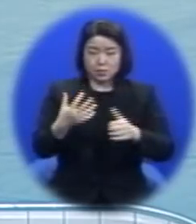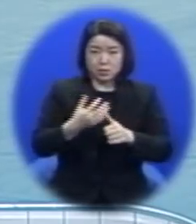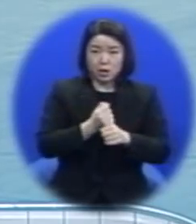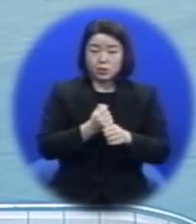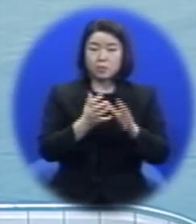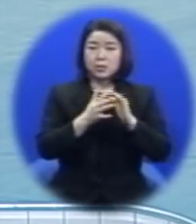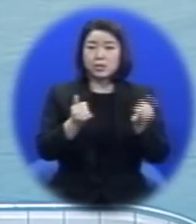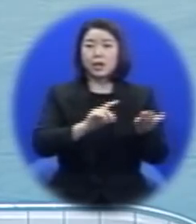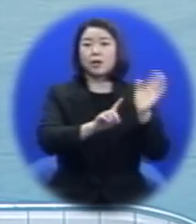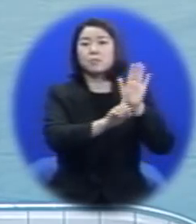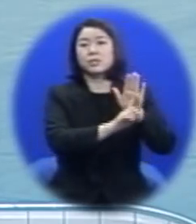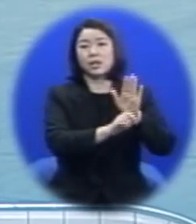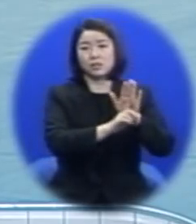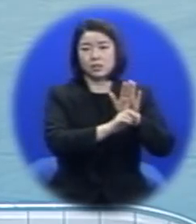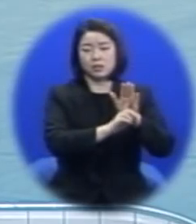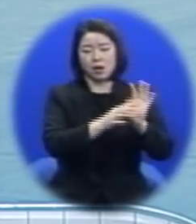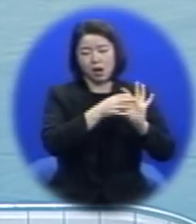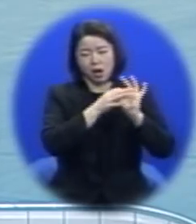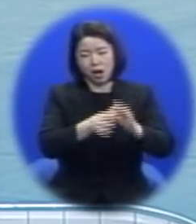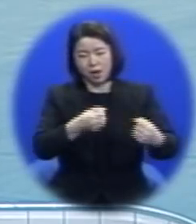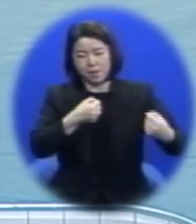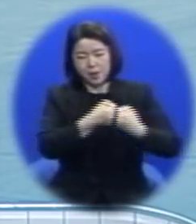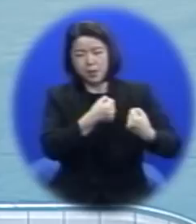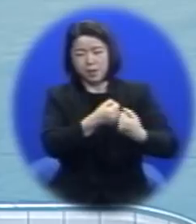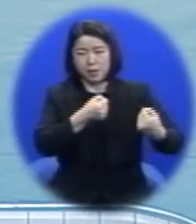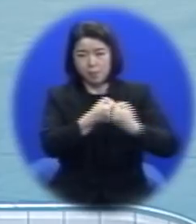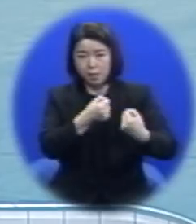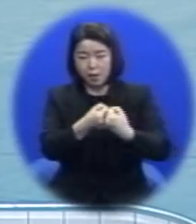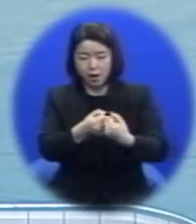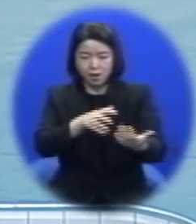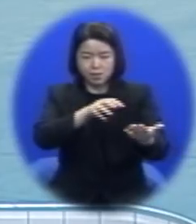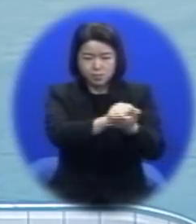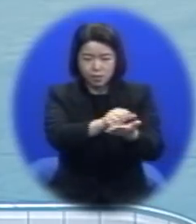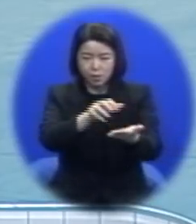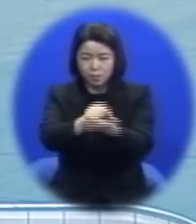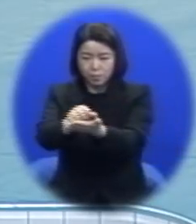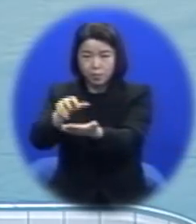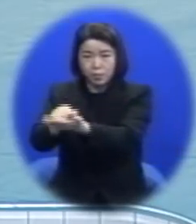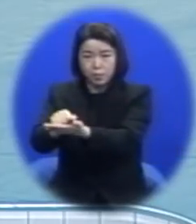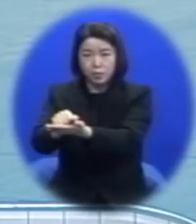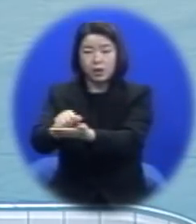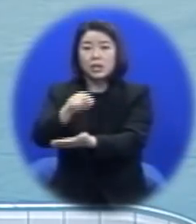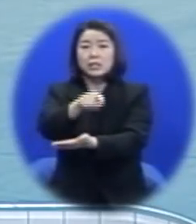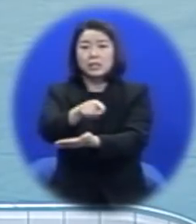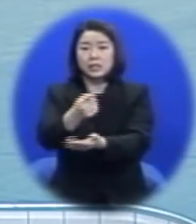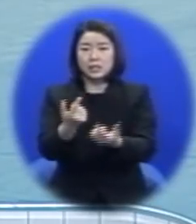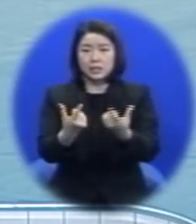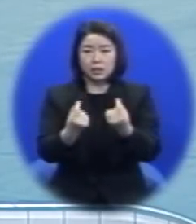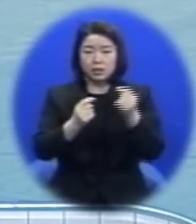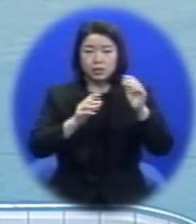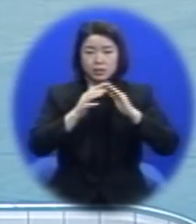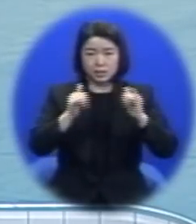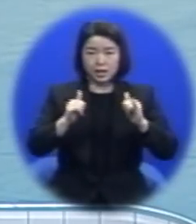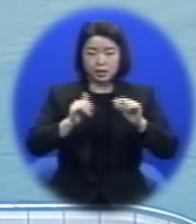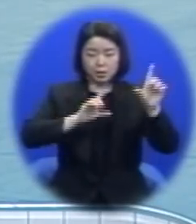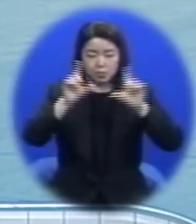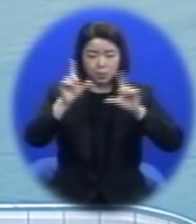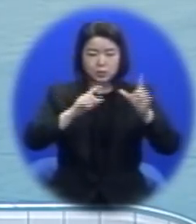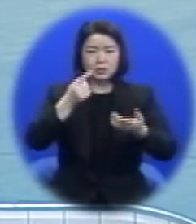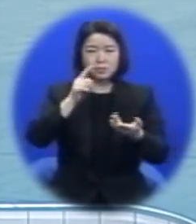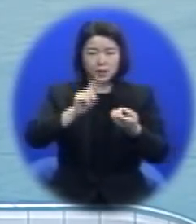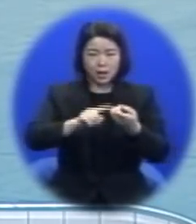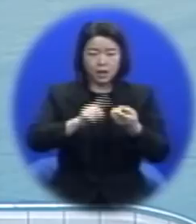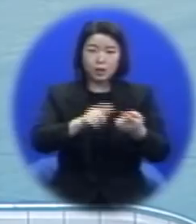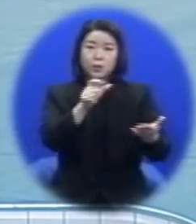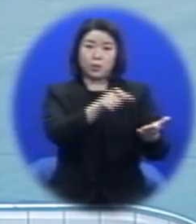그래서 끊임없이 서로 싸우고 또 싸우고 정복하고 또 정복하는 그런 사람의 모습을 그대로